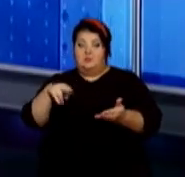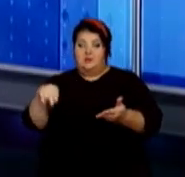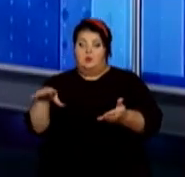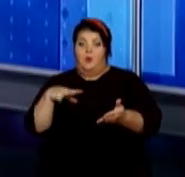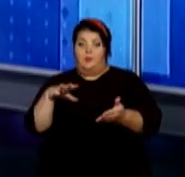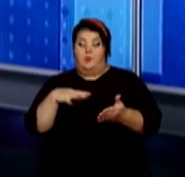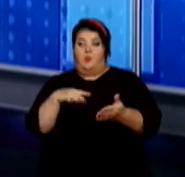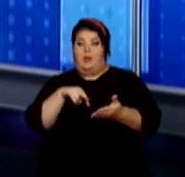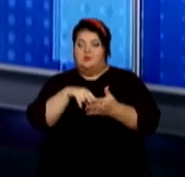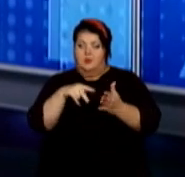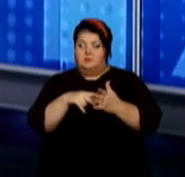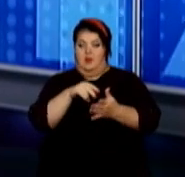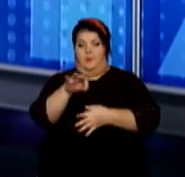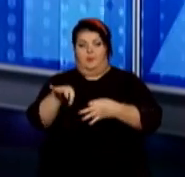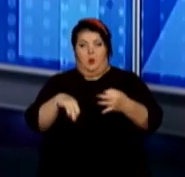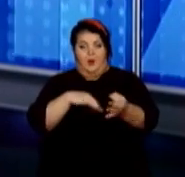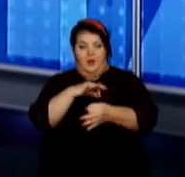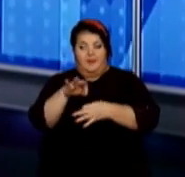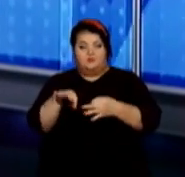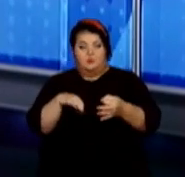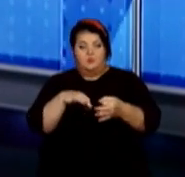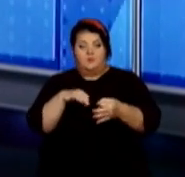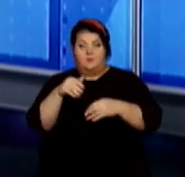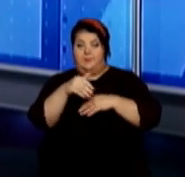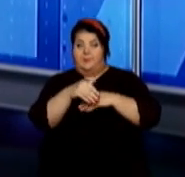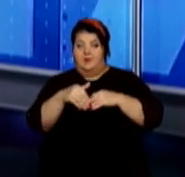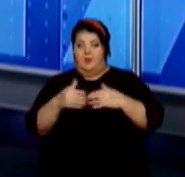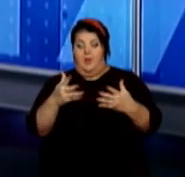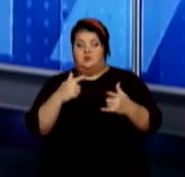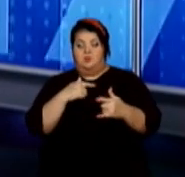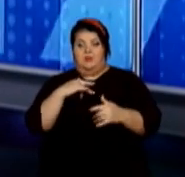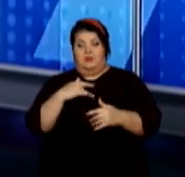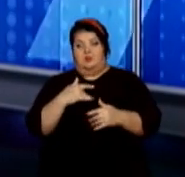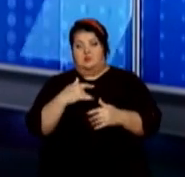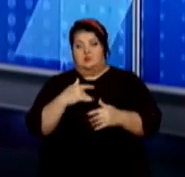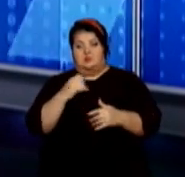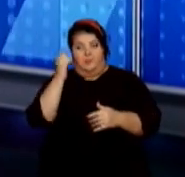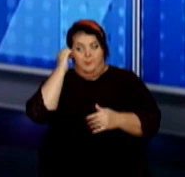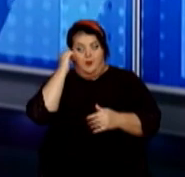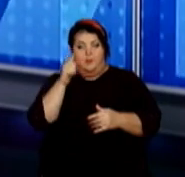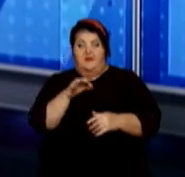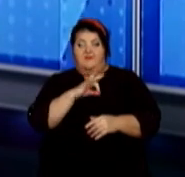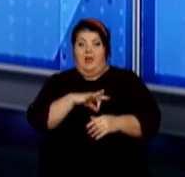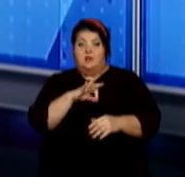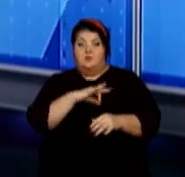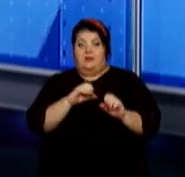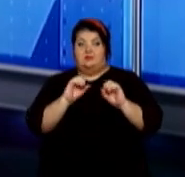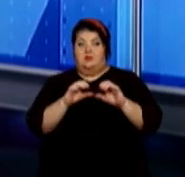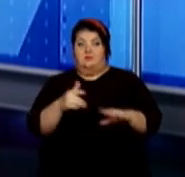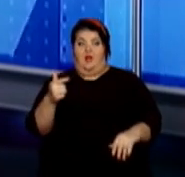передбачена проєктом реконструкції вулиці Огнівська. І, якщо мені зраджує пам'ять, в експлуатацію здали цю вулицю в